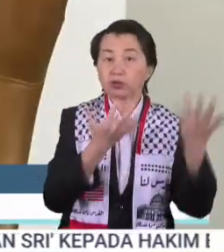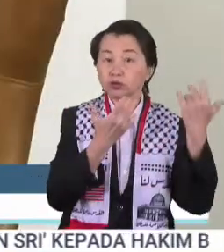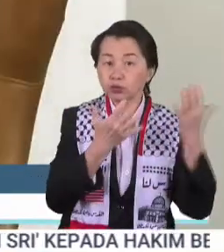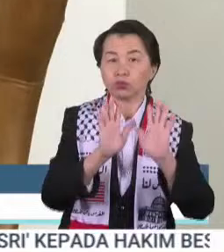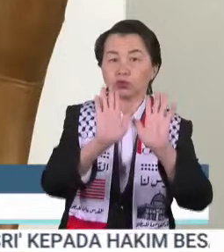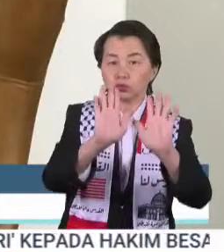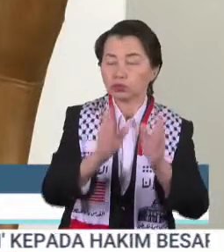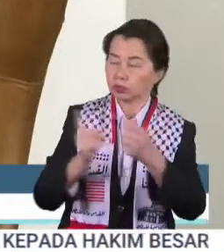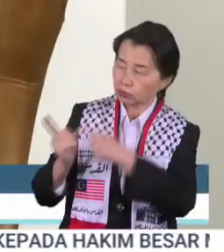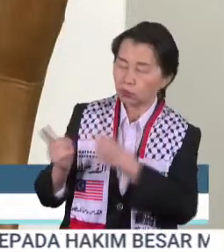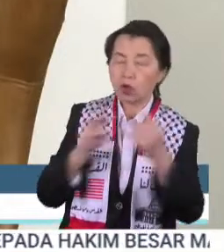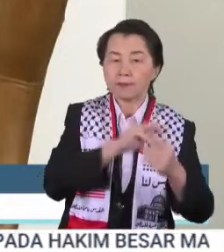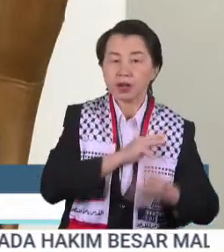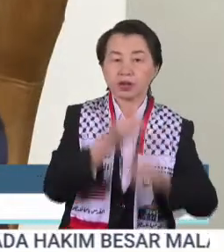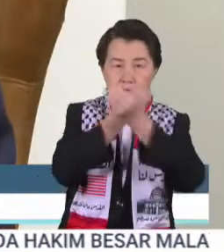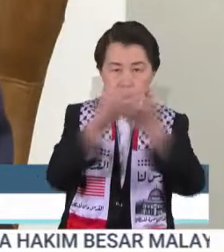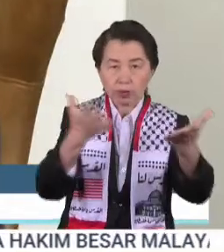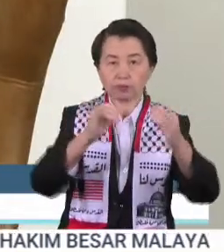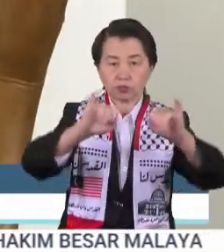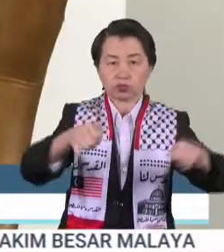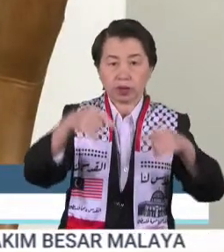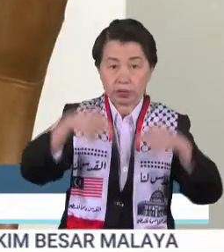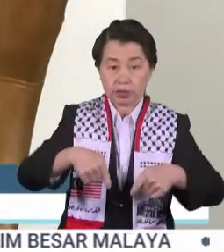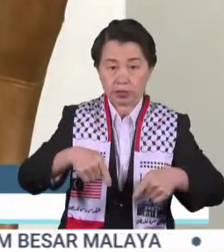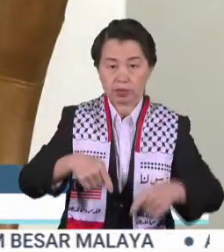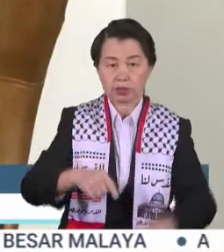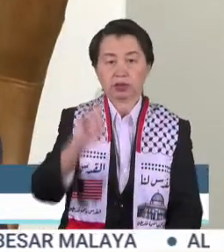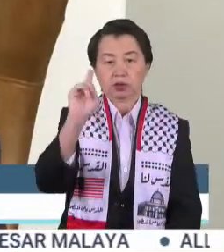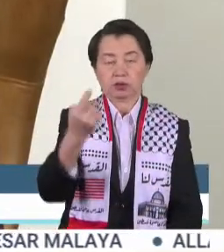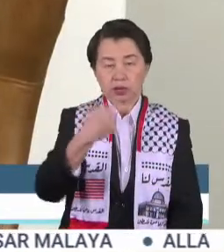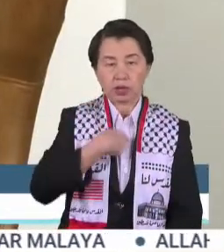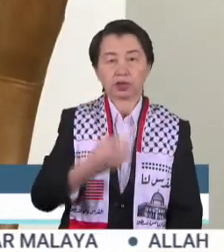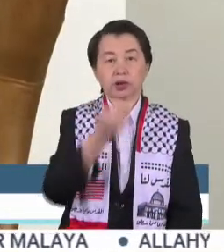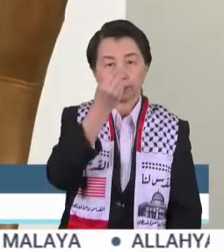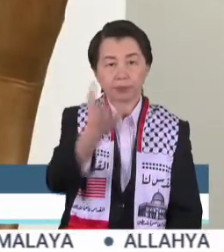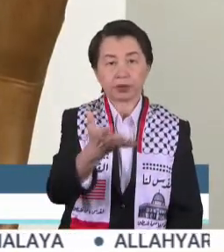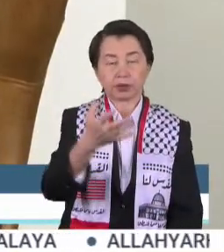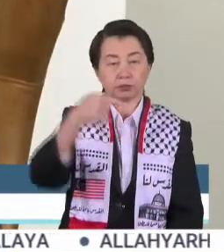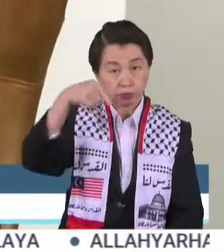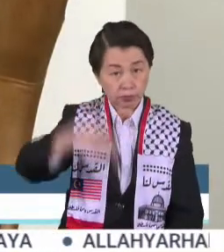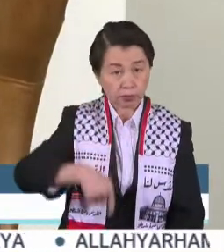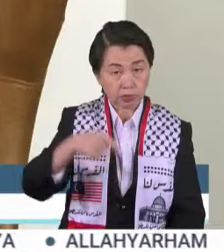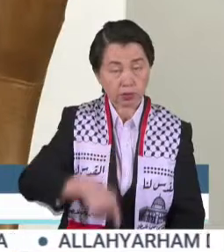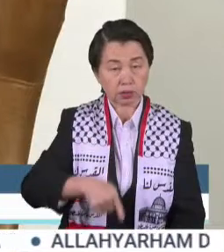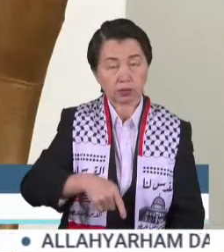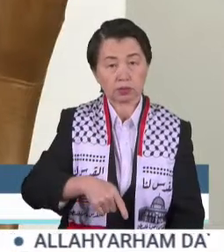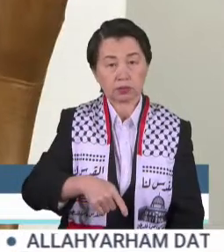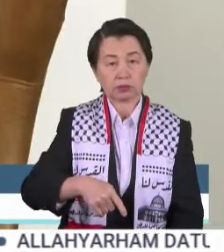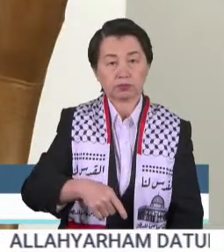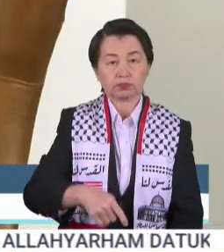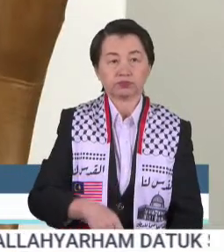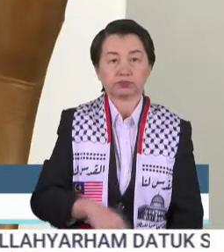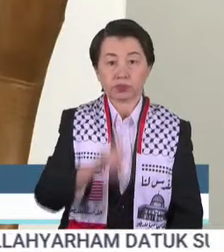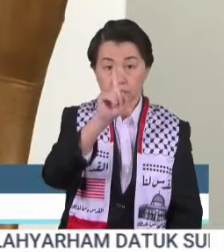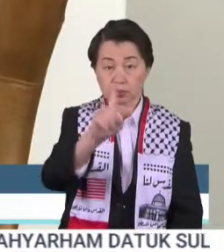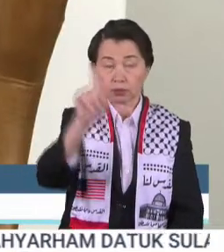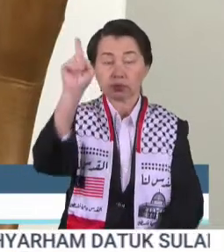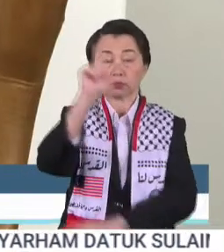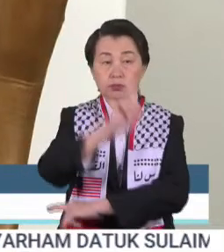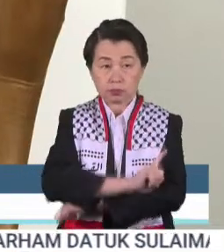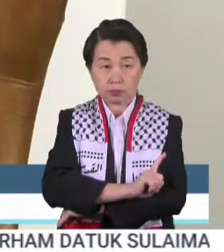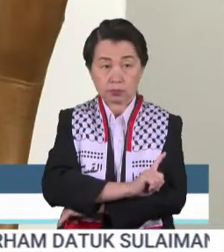Menteri dan juga Kementerian Kewangan. Cuma saya nak maklum satu perkara di sini bahawa satu